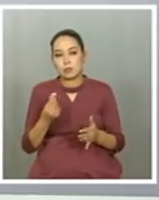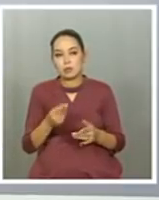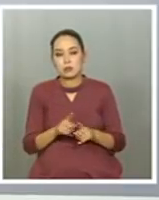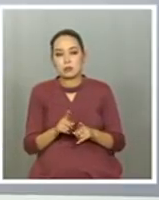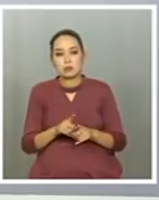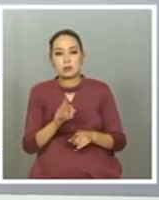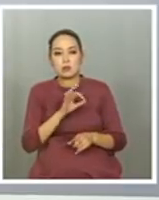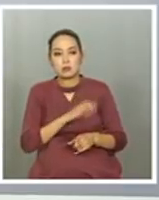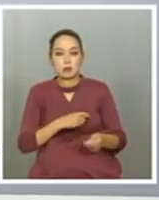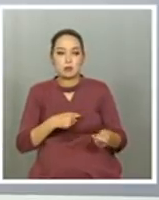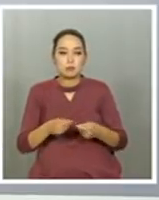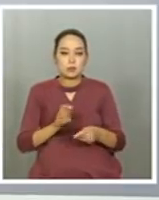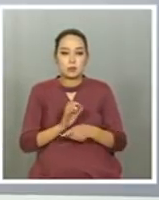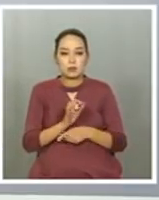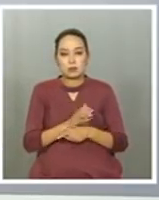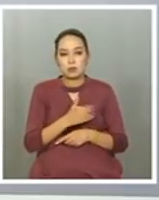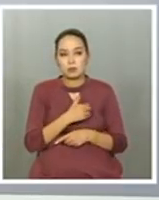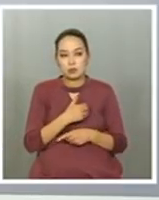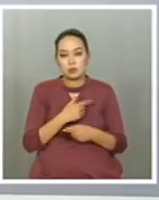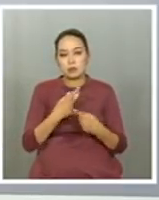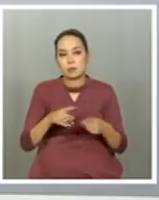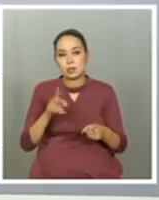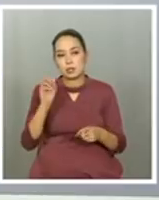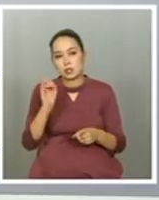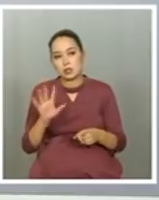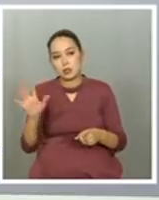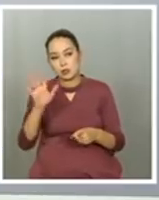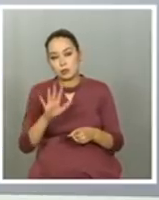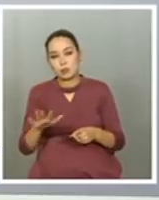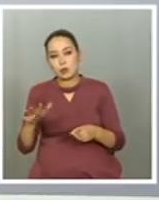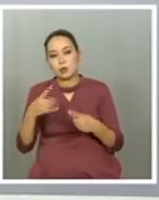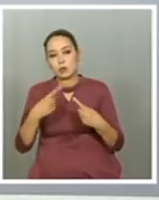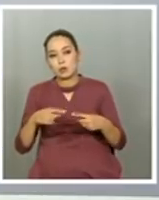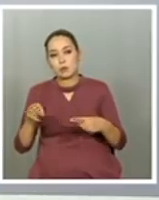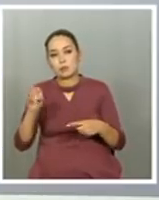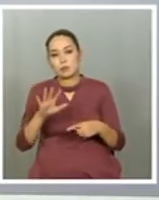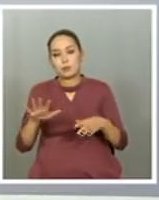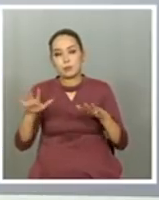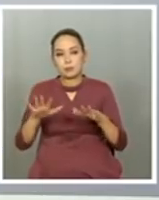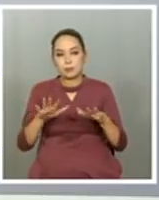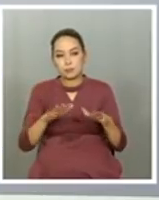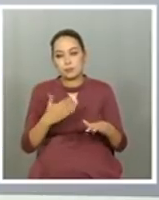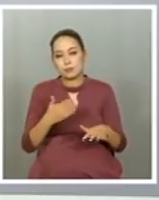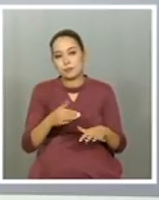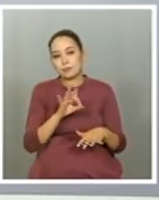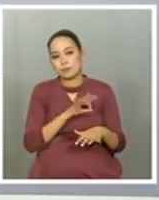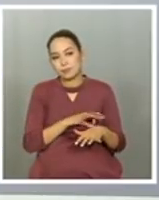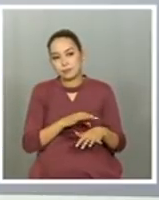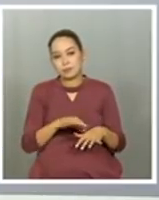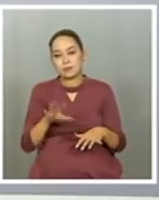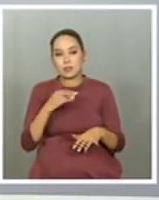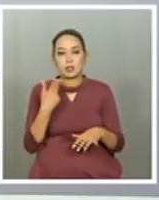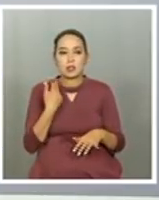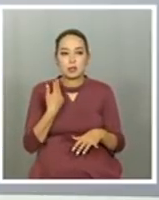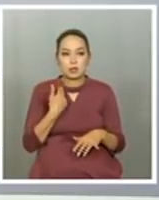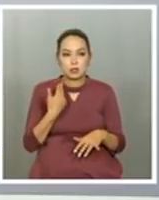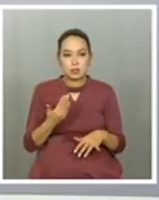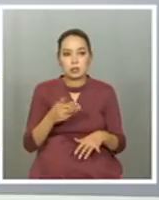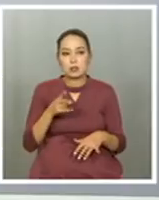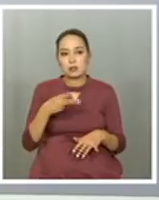келеді, яғни басқа мемлекет, басқа Еуропа аумақтарында евро ұлттық ақша ретінде қолданылса, ал Ұлыбритания 2020 жылға